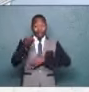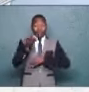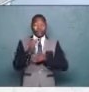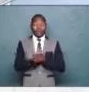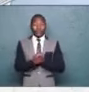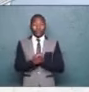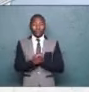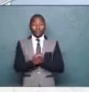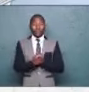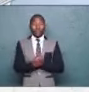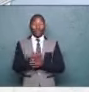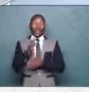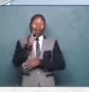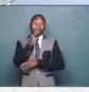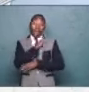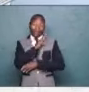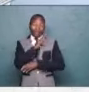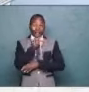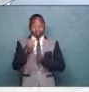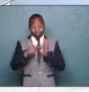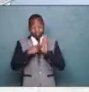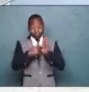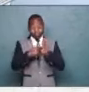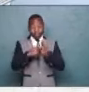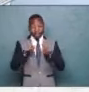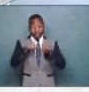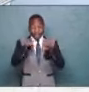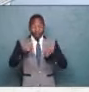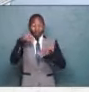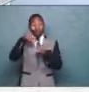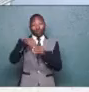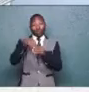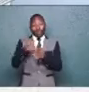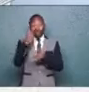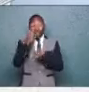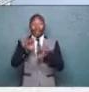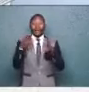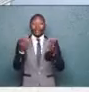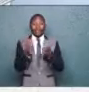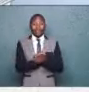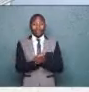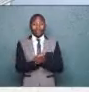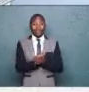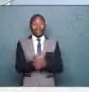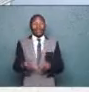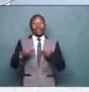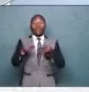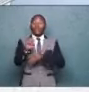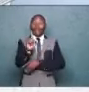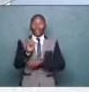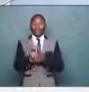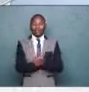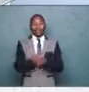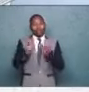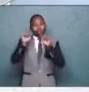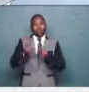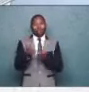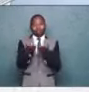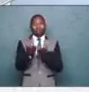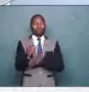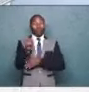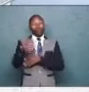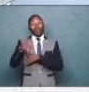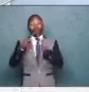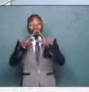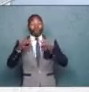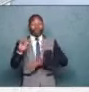yoyesererayi akatha kukuonetsani chiphaso chanu cha voti mmene chikuonekera sadzakupatsani osadzakulolani kuti mupite